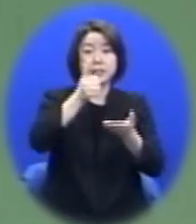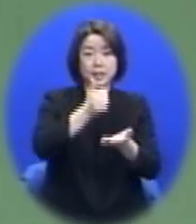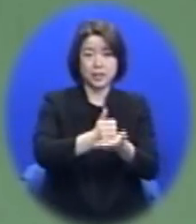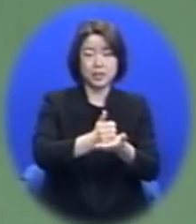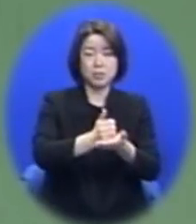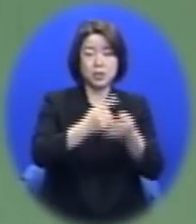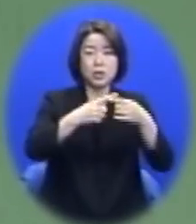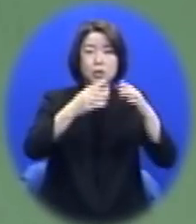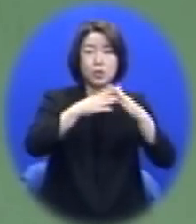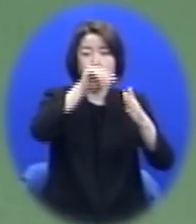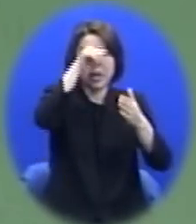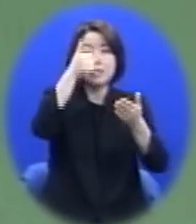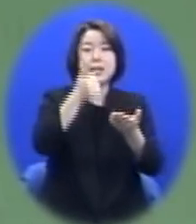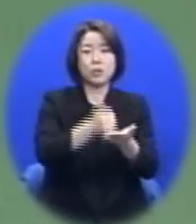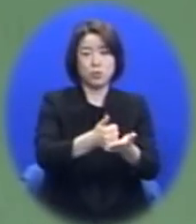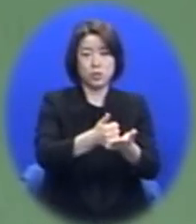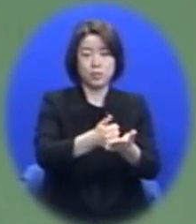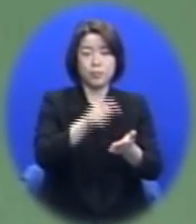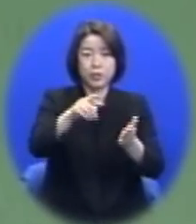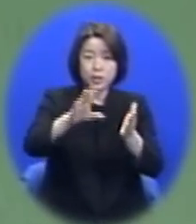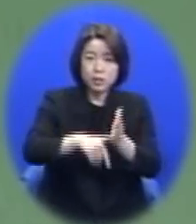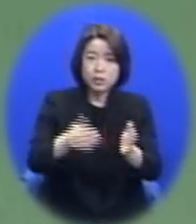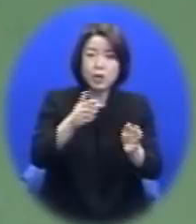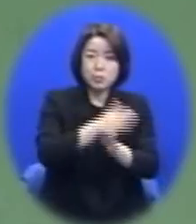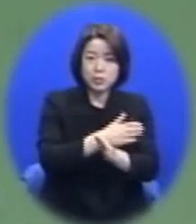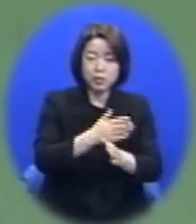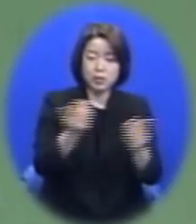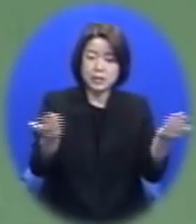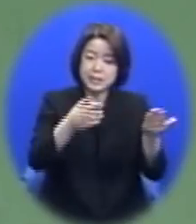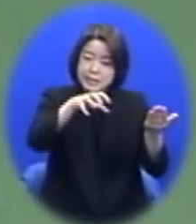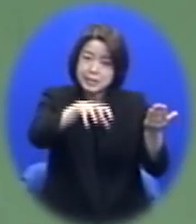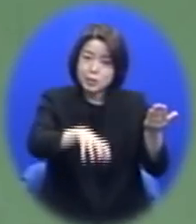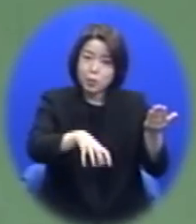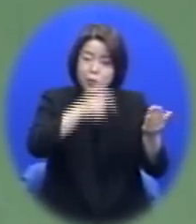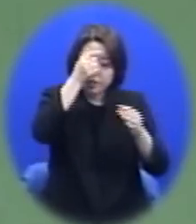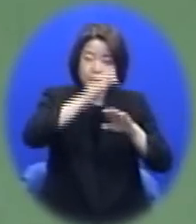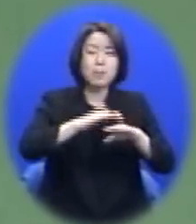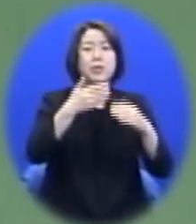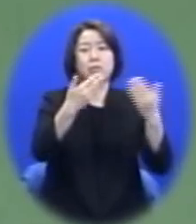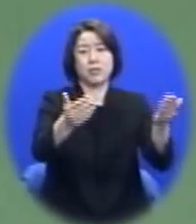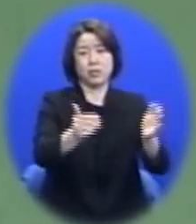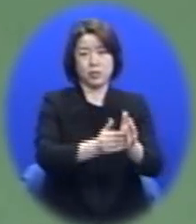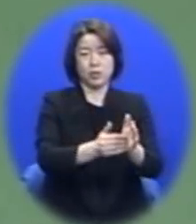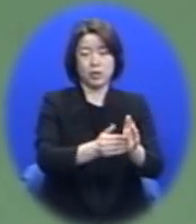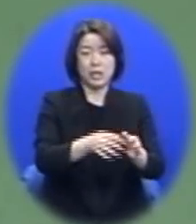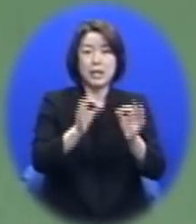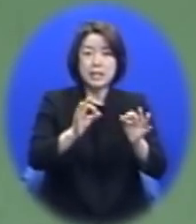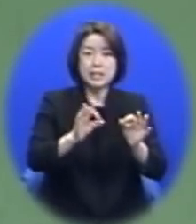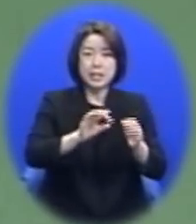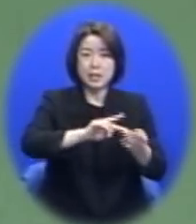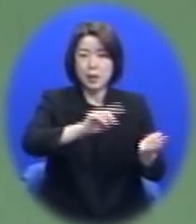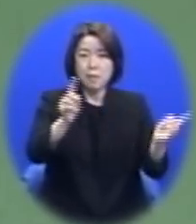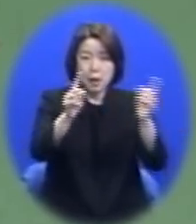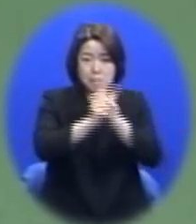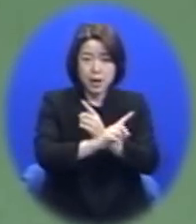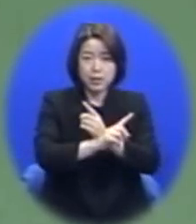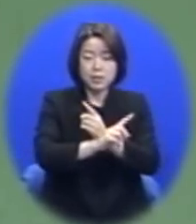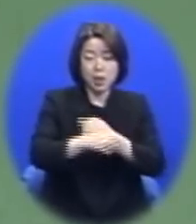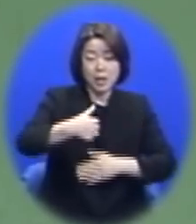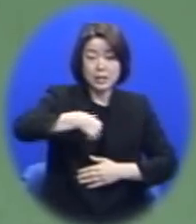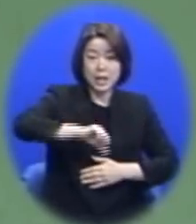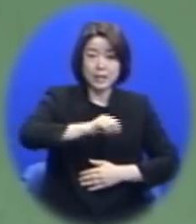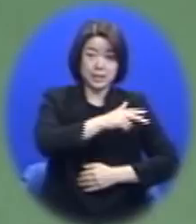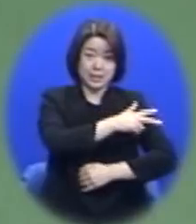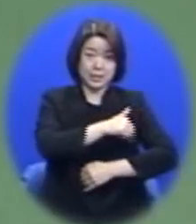교회 장로님이신데 그때부터 직장 예배를 드렸다는 거예요. 근데 이제는 그 아들, 집사님이신 그